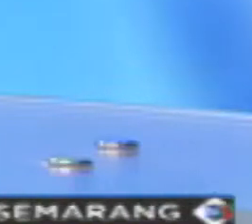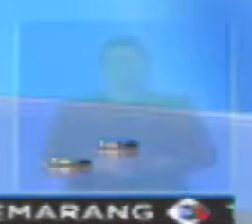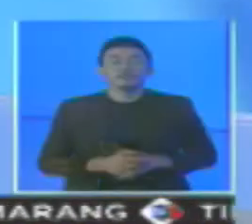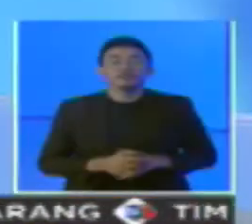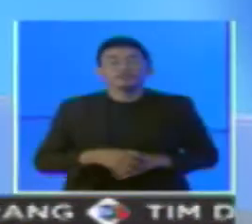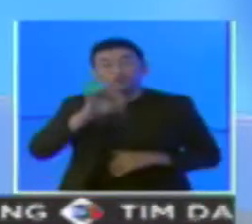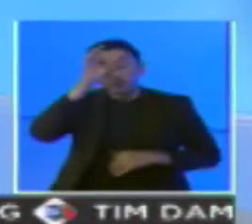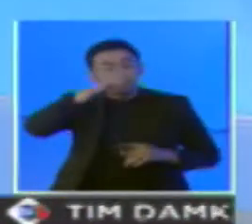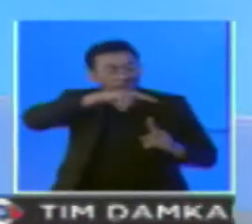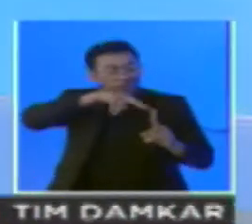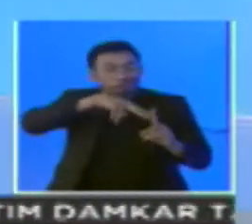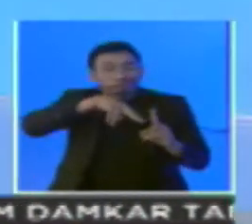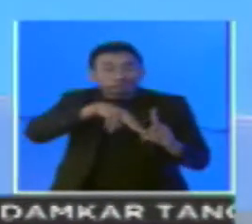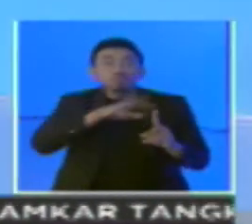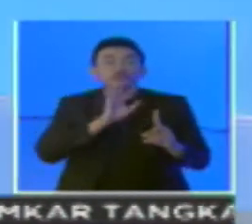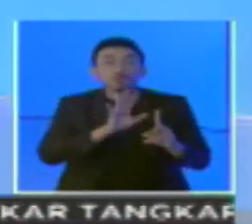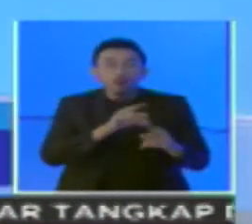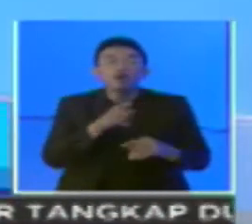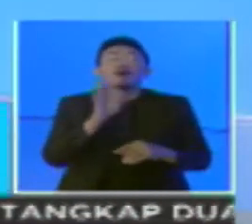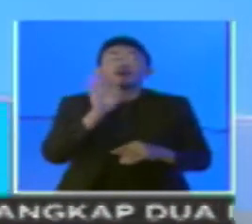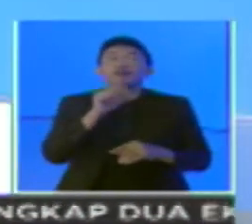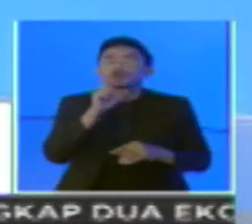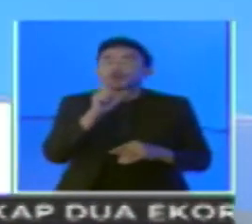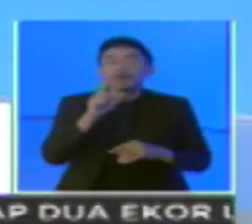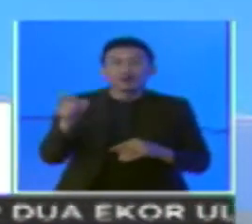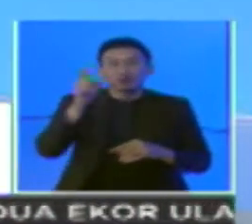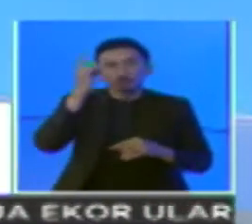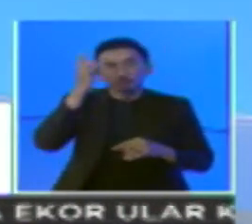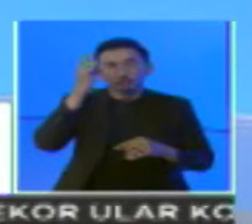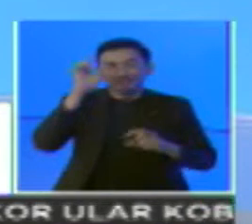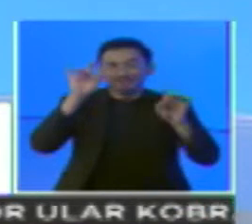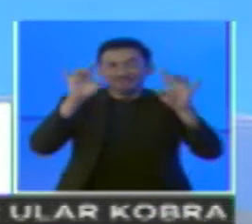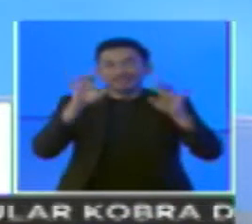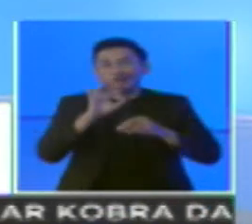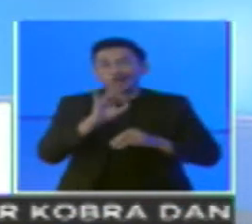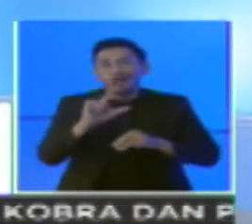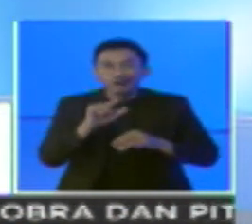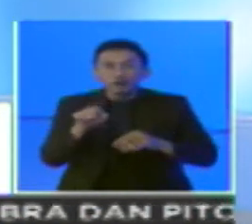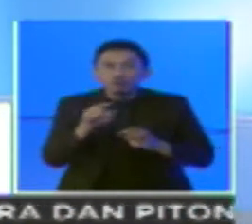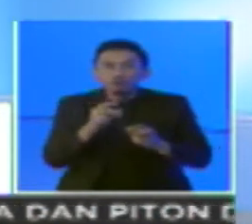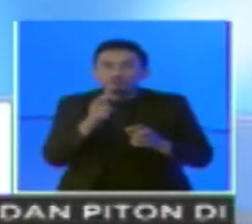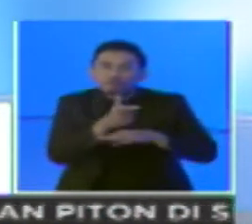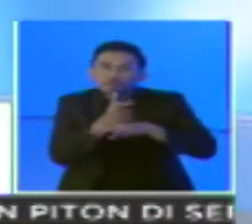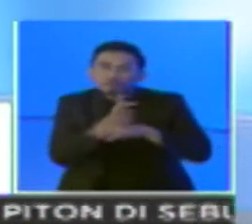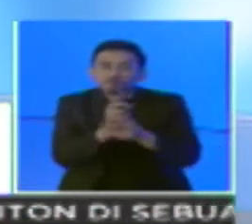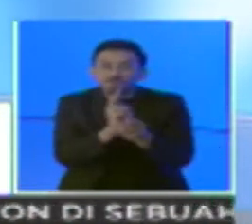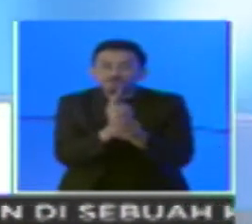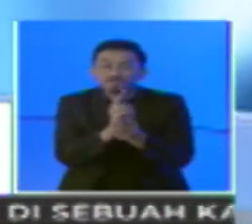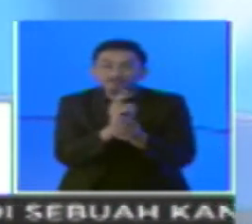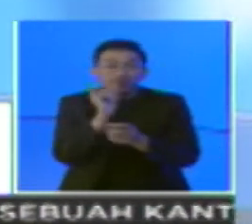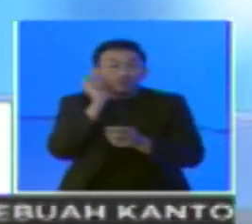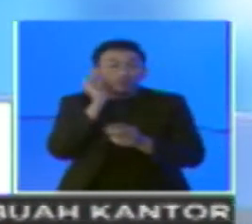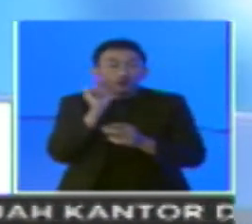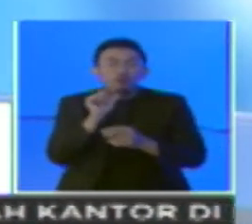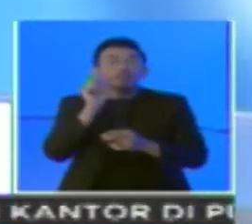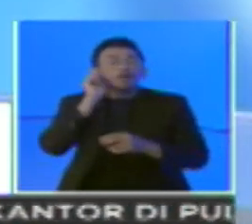Kembali di seputar ini siang, pemirsa, berdasarkan hasil pemeriksaan polisi, modus sopir taksi online yang merekam video seks dengan 14